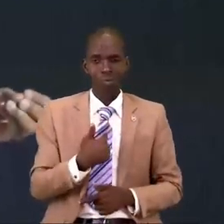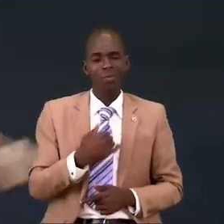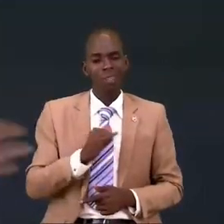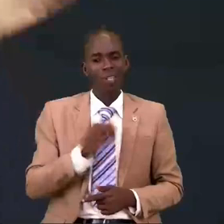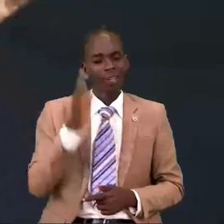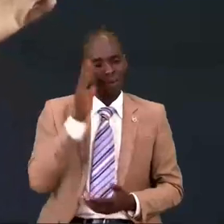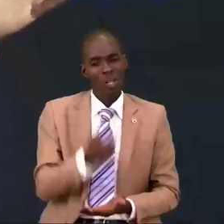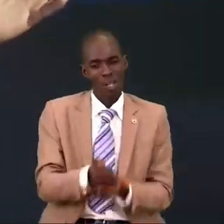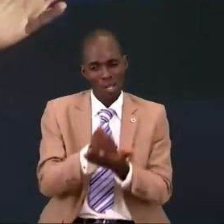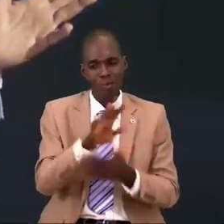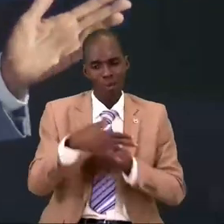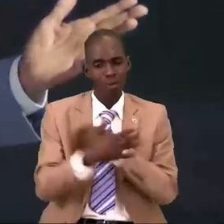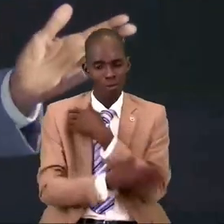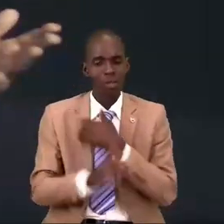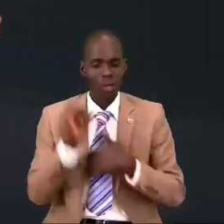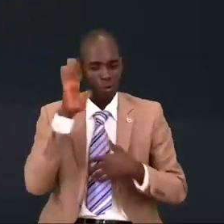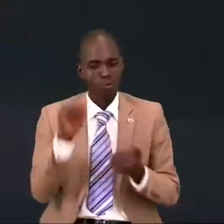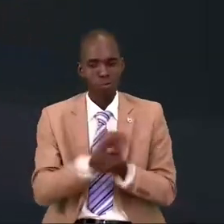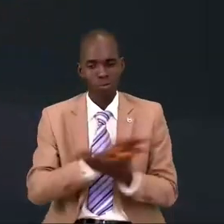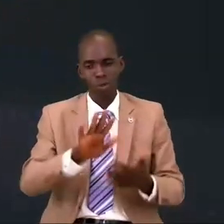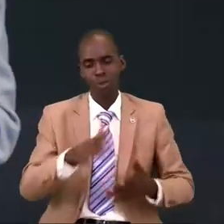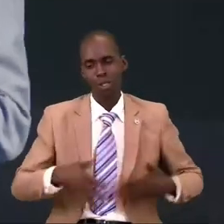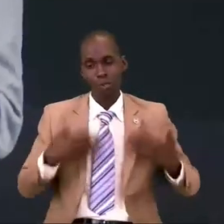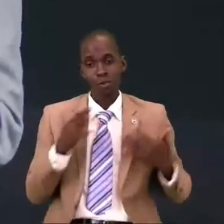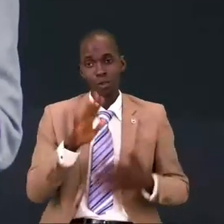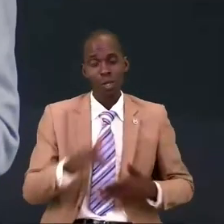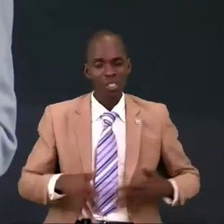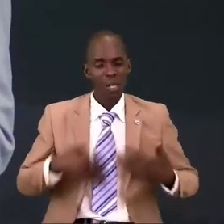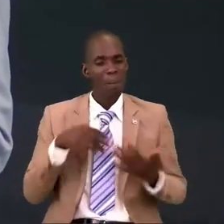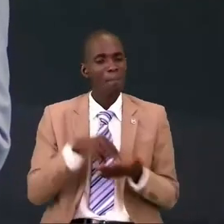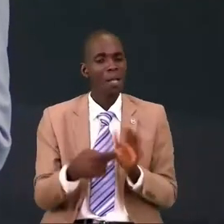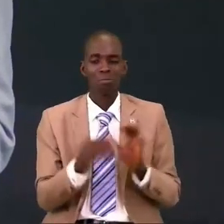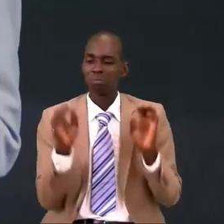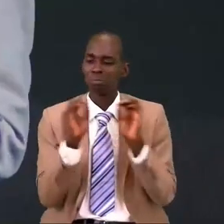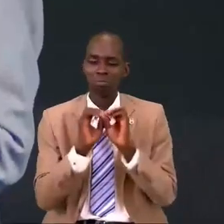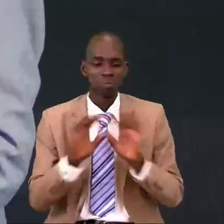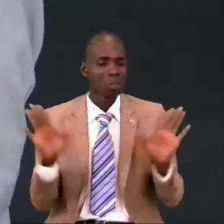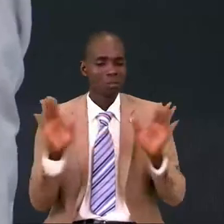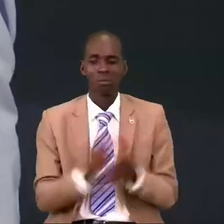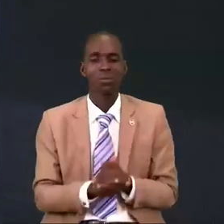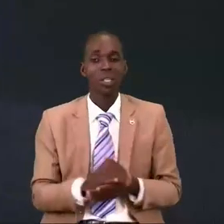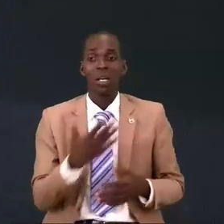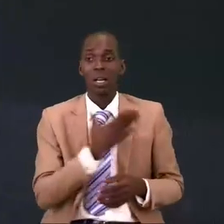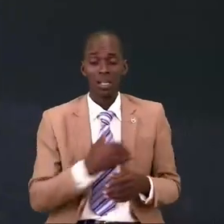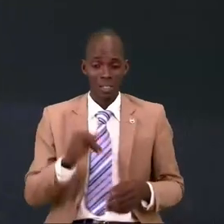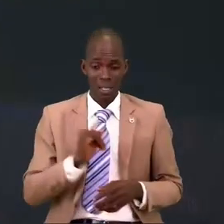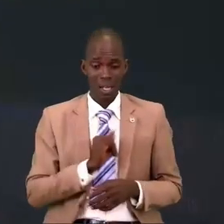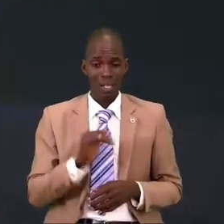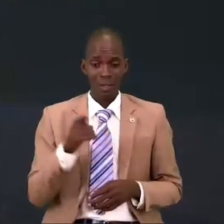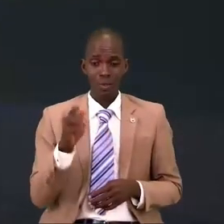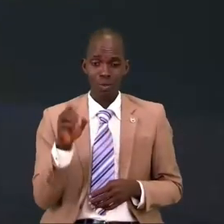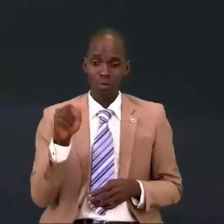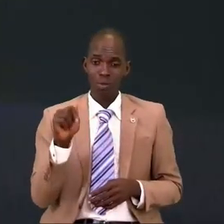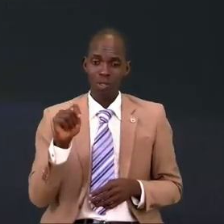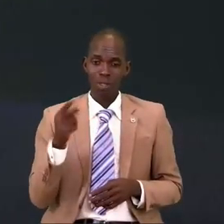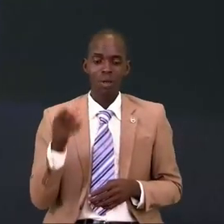ne donnera rien. Et je vais te détruire. David, l'ennemi s'enorgueille, ça ne